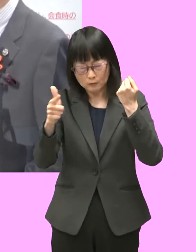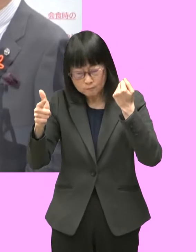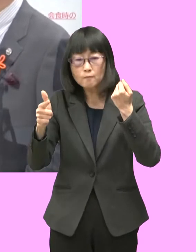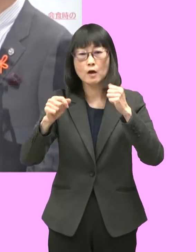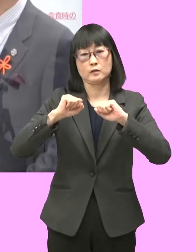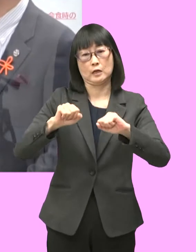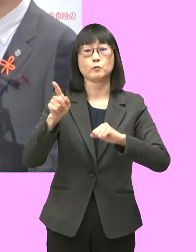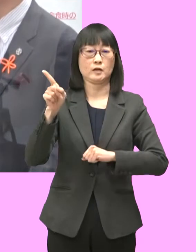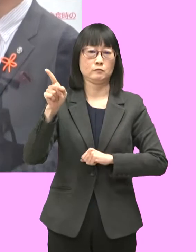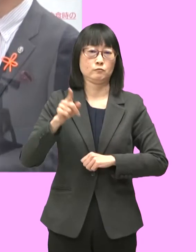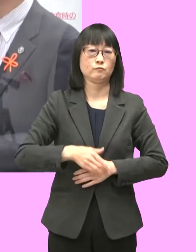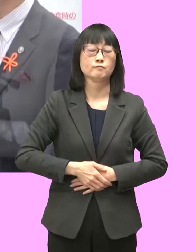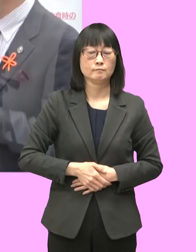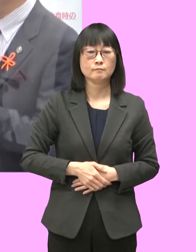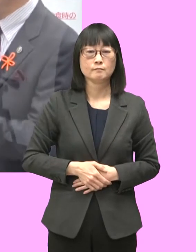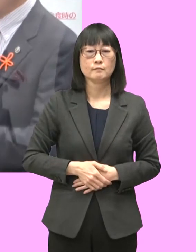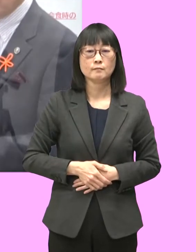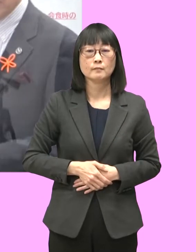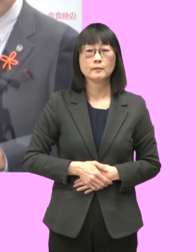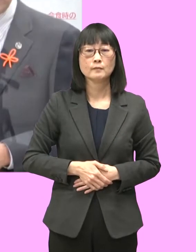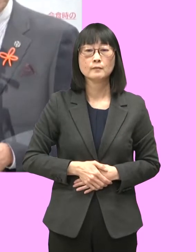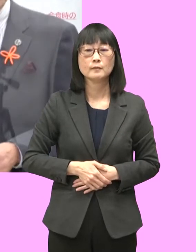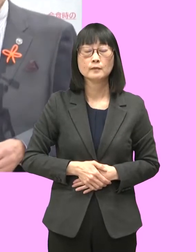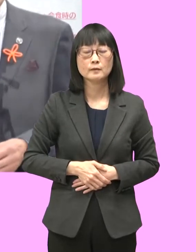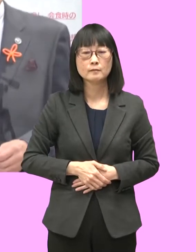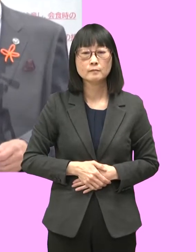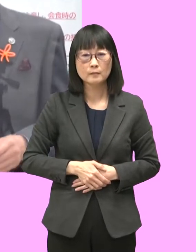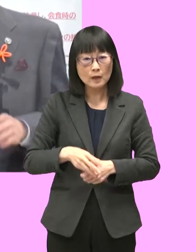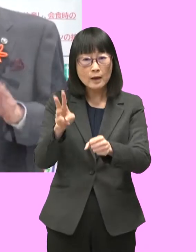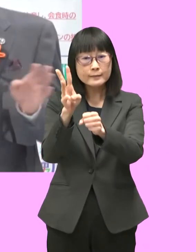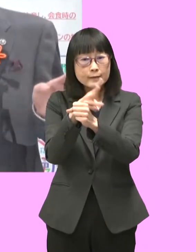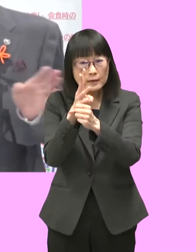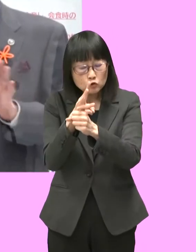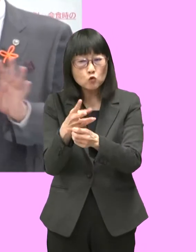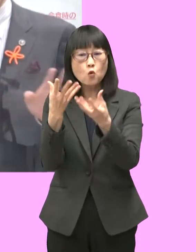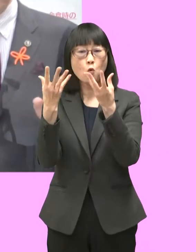。そして研修を受けた職員はですね、